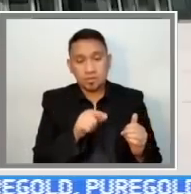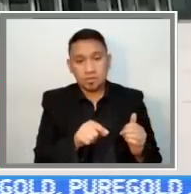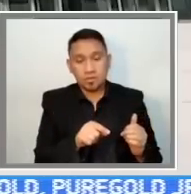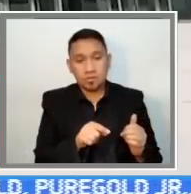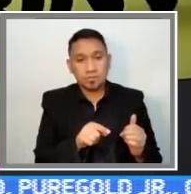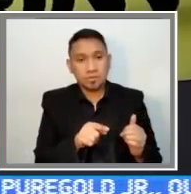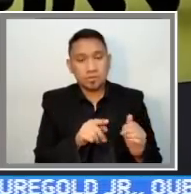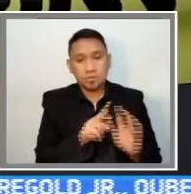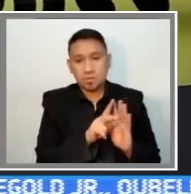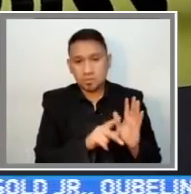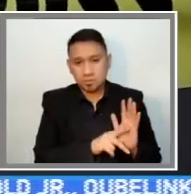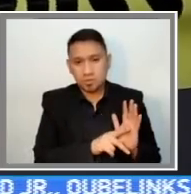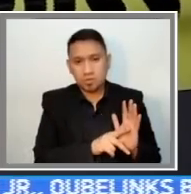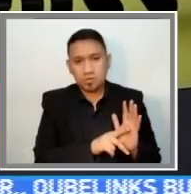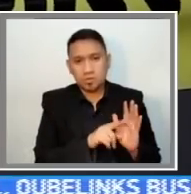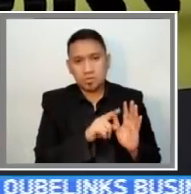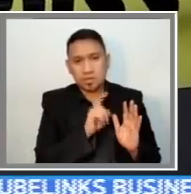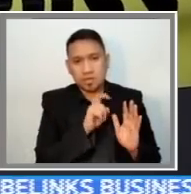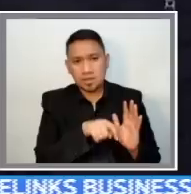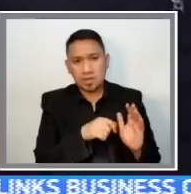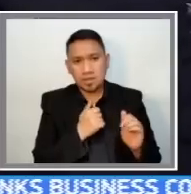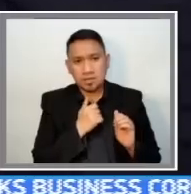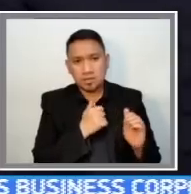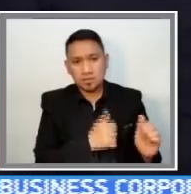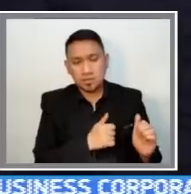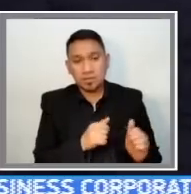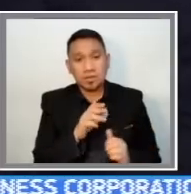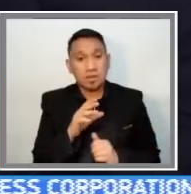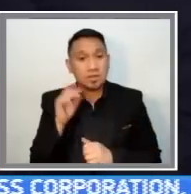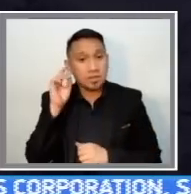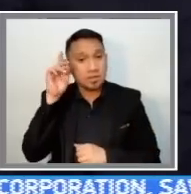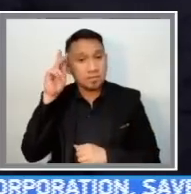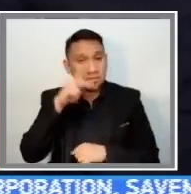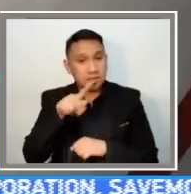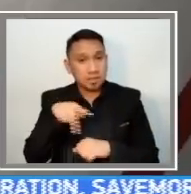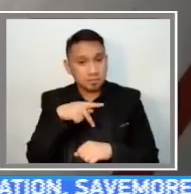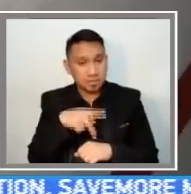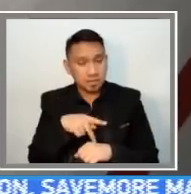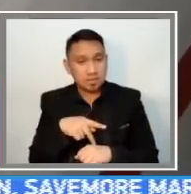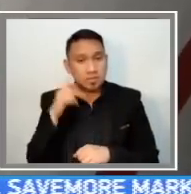dapat ay sinusunod dito. Nanindigan din ang gobyerno na walang jurisdiksyon